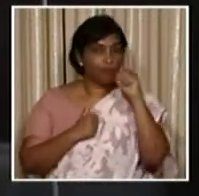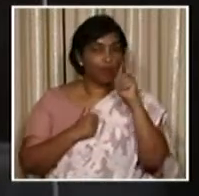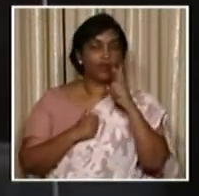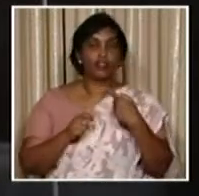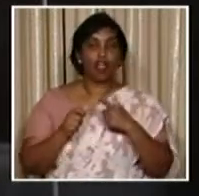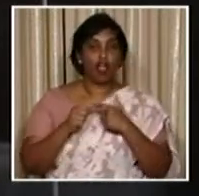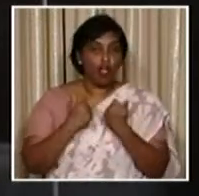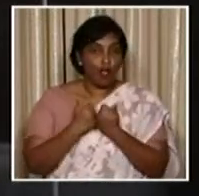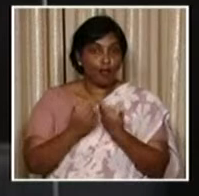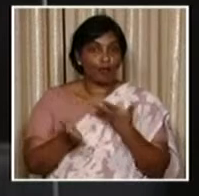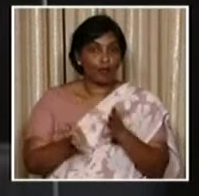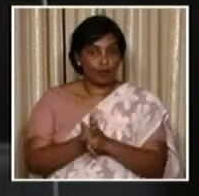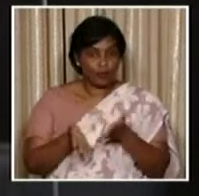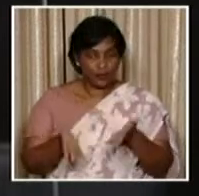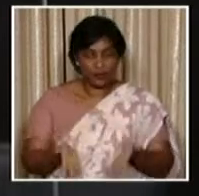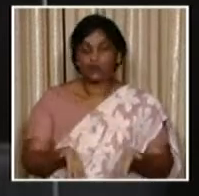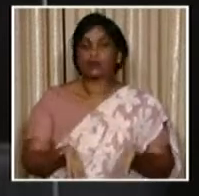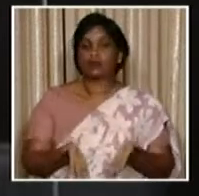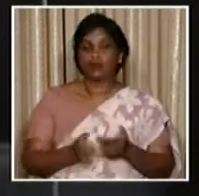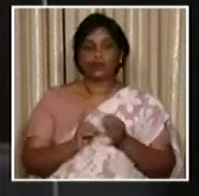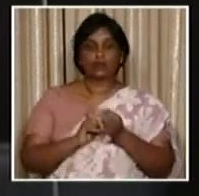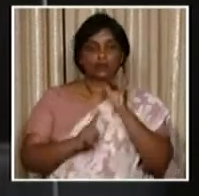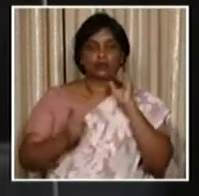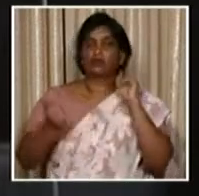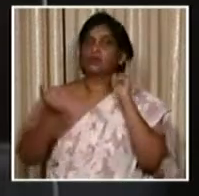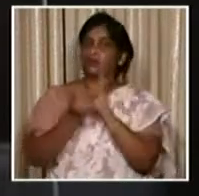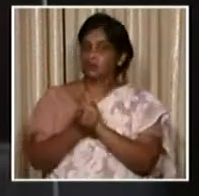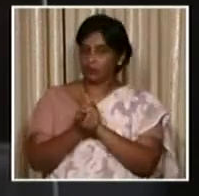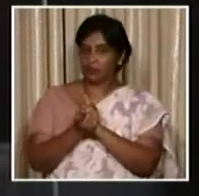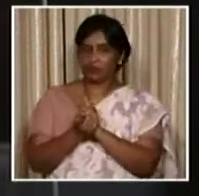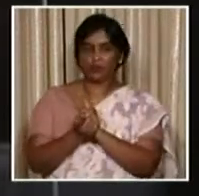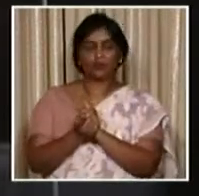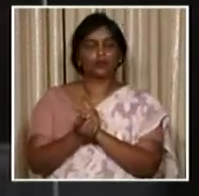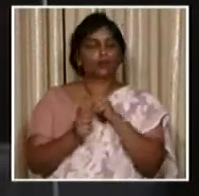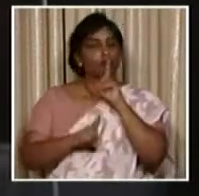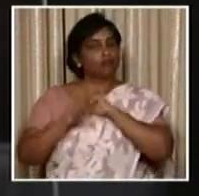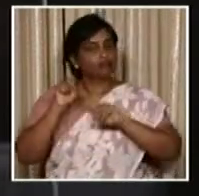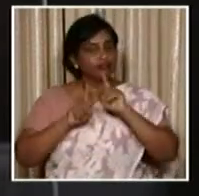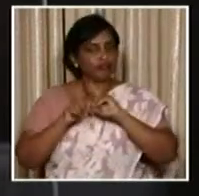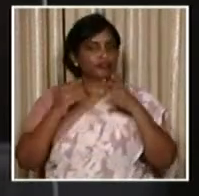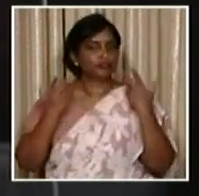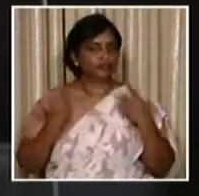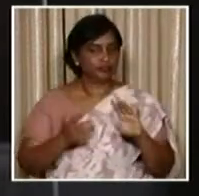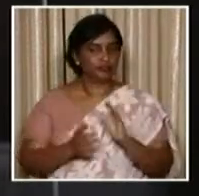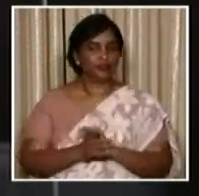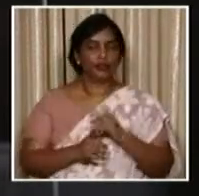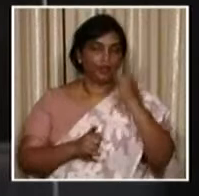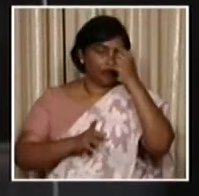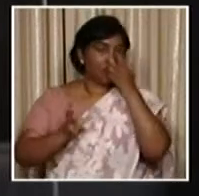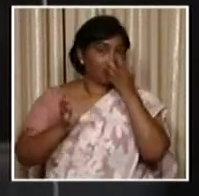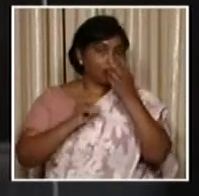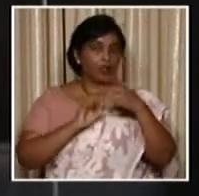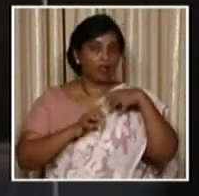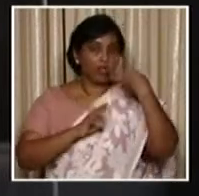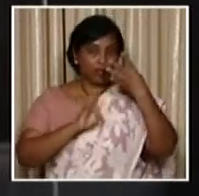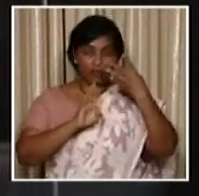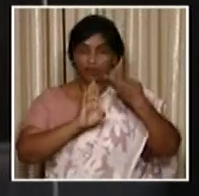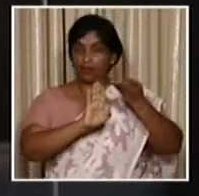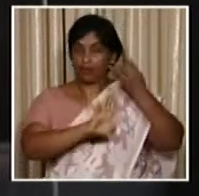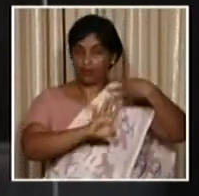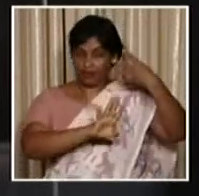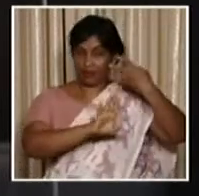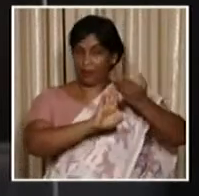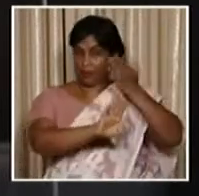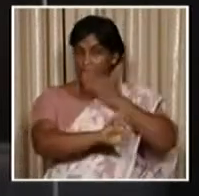dini, mau itu me janadipati hambela tiyena, katakan lah tiyena. Pas kupahaya itu dina hatra kara itar